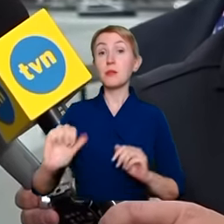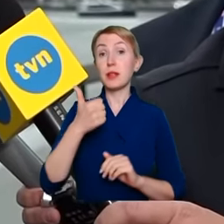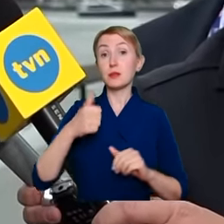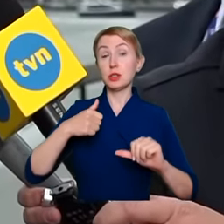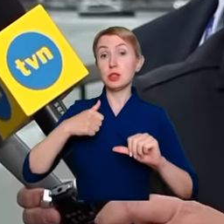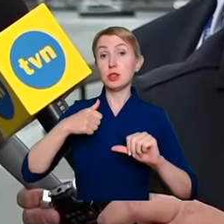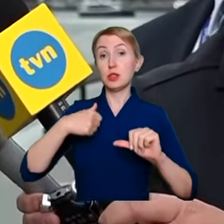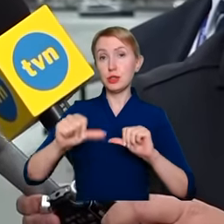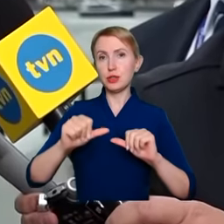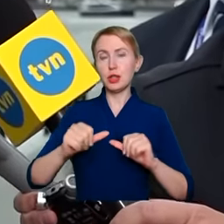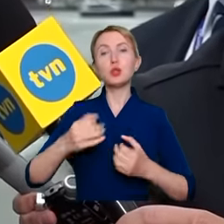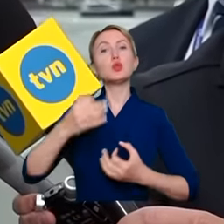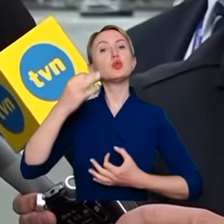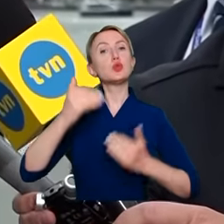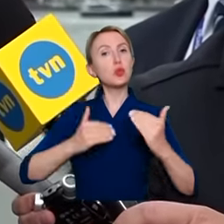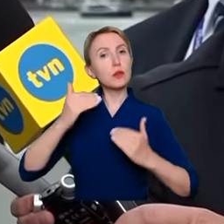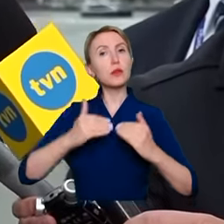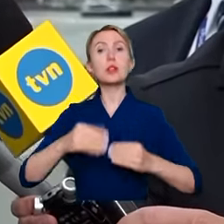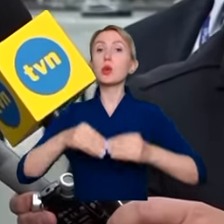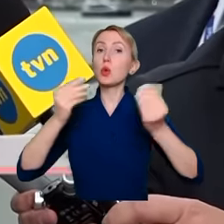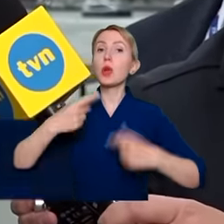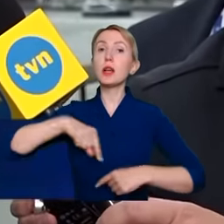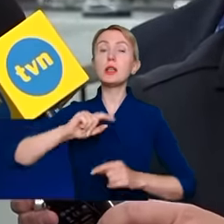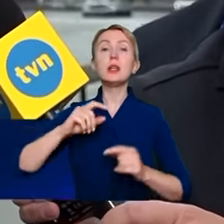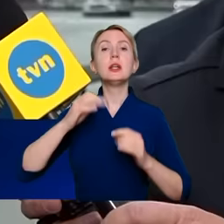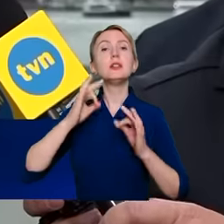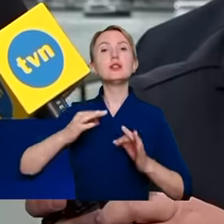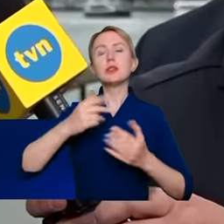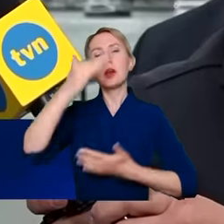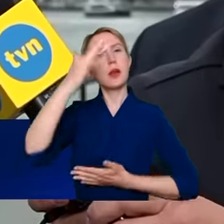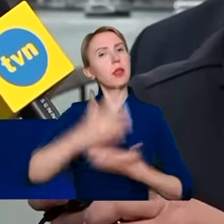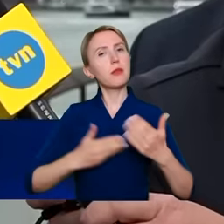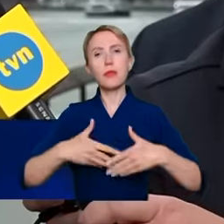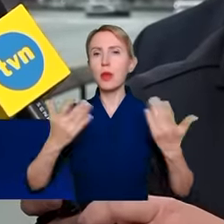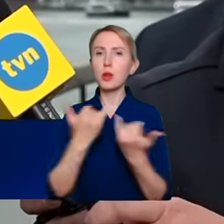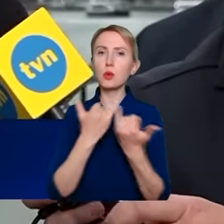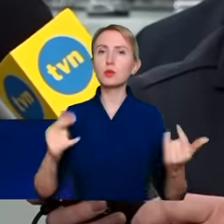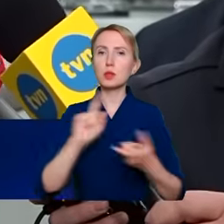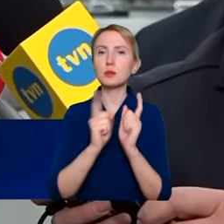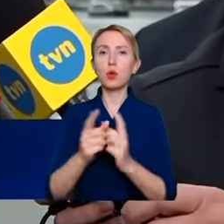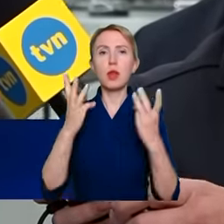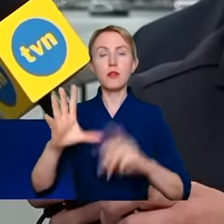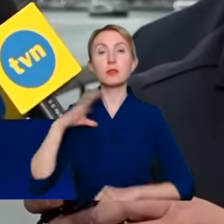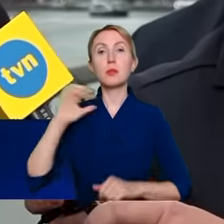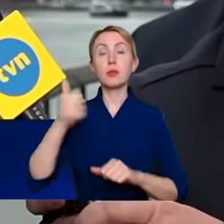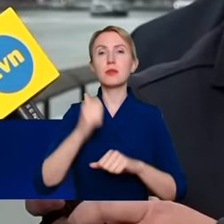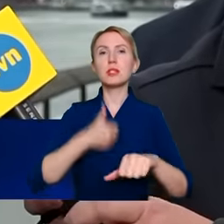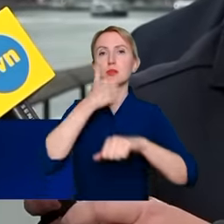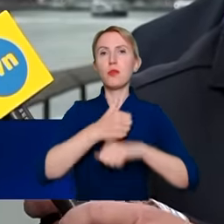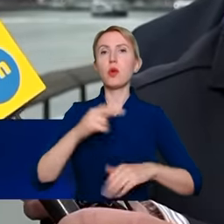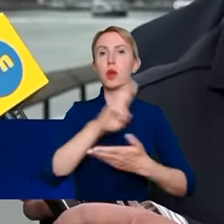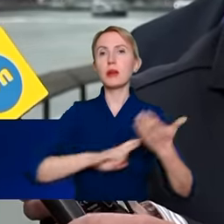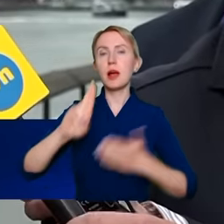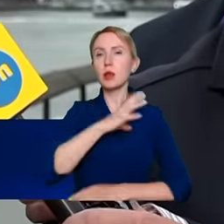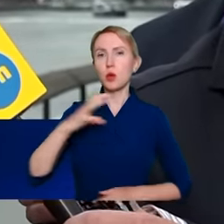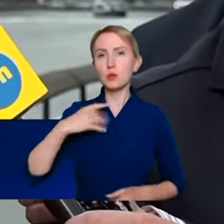rozwoju. Miałem dzisiaj cały szereg bardzo ważnych spotkań. Pierwsze z przewodniczącą Rady Gospodarczej i